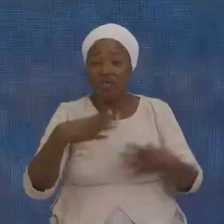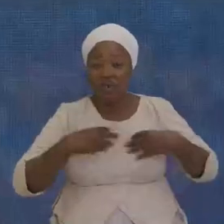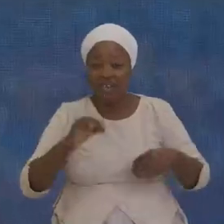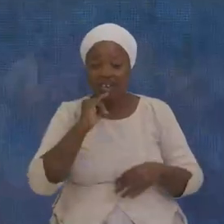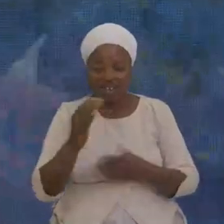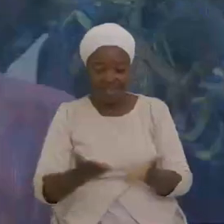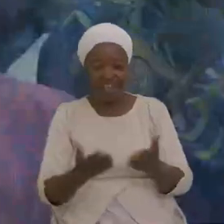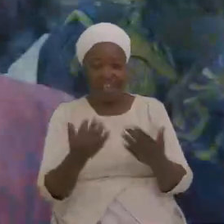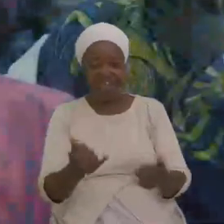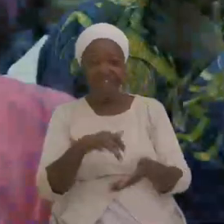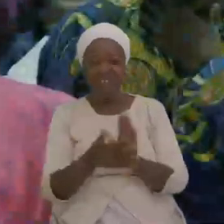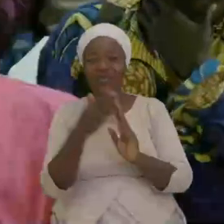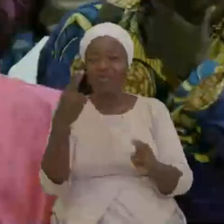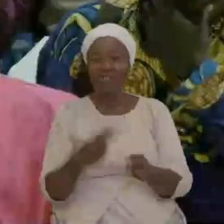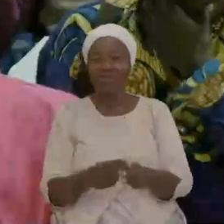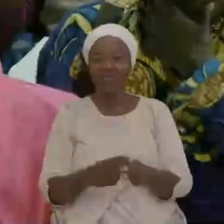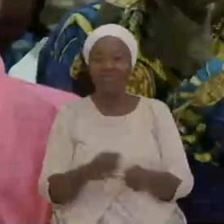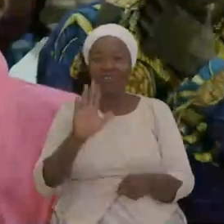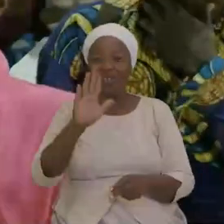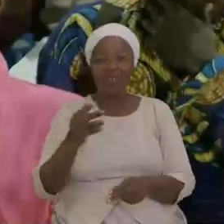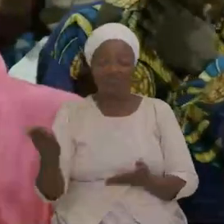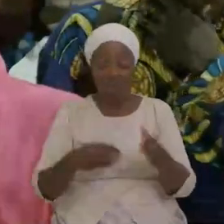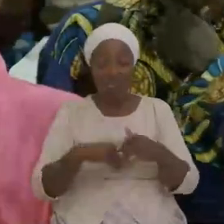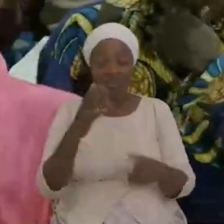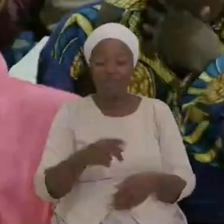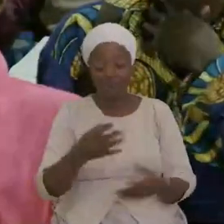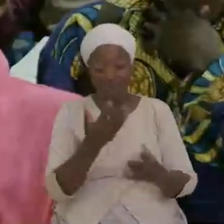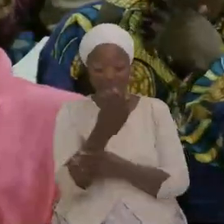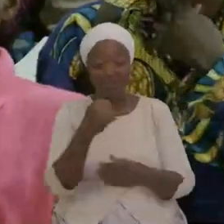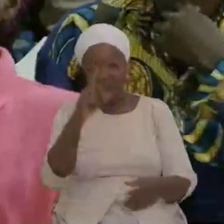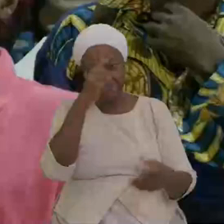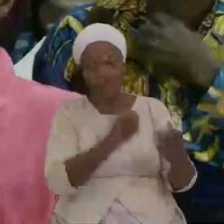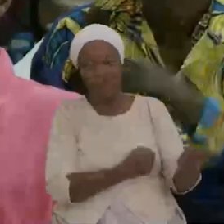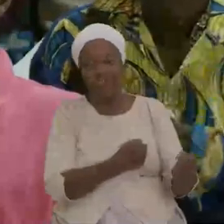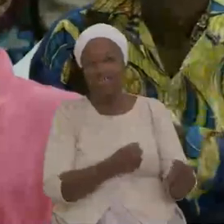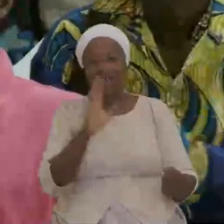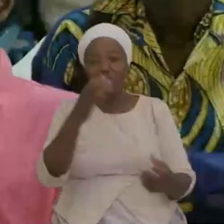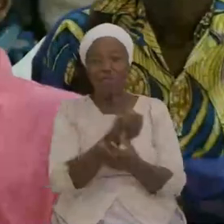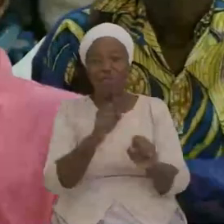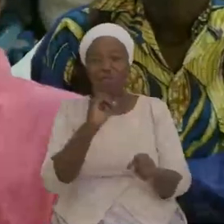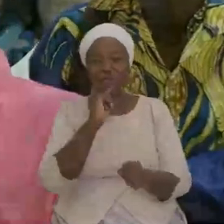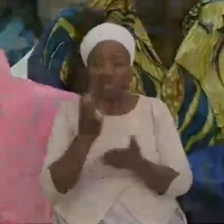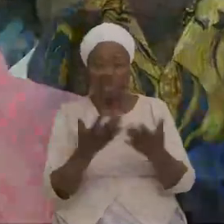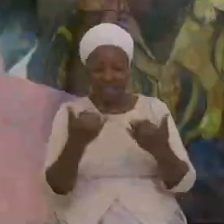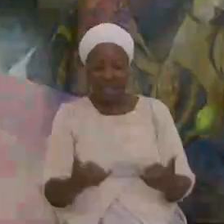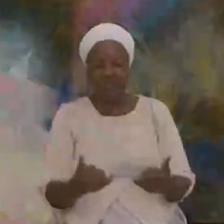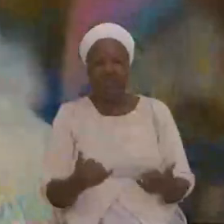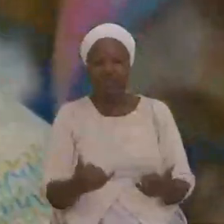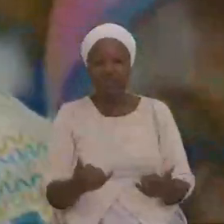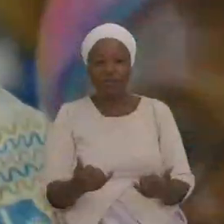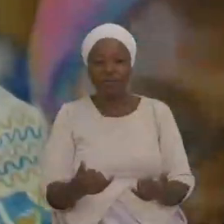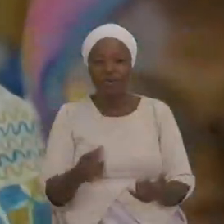Ta guérison est disponible. Tu étends seulement la main de foi. Ton salut est